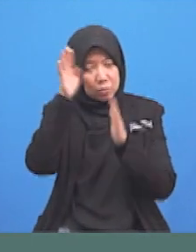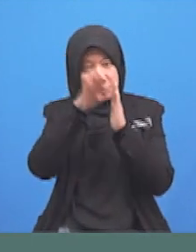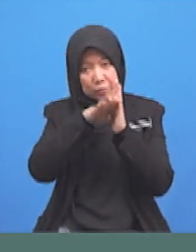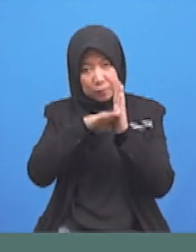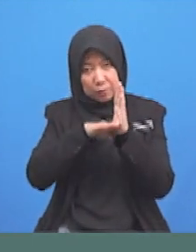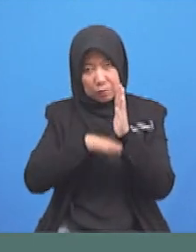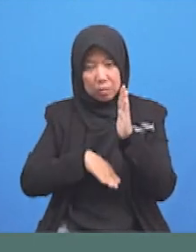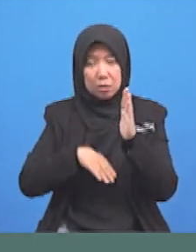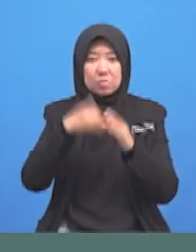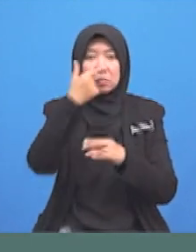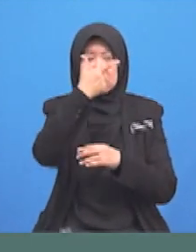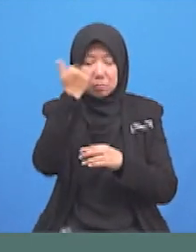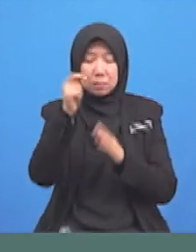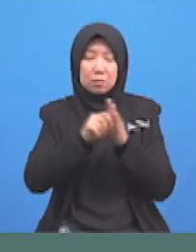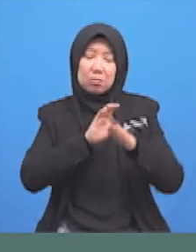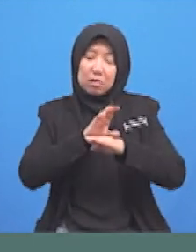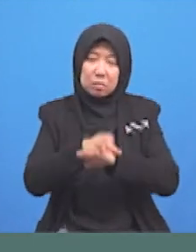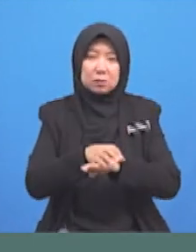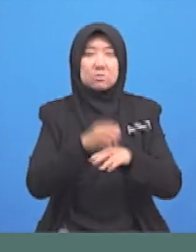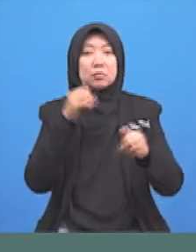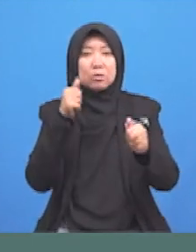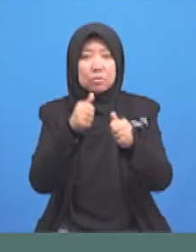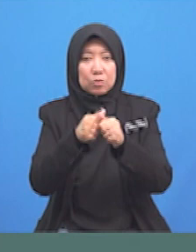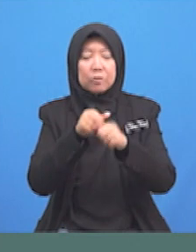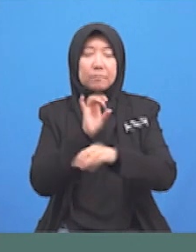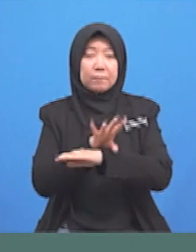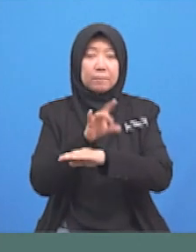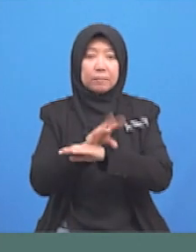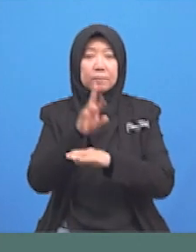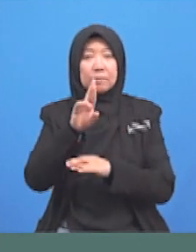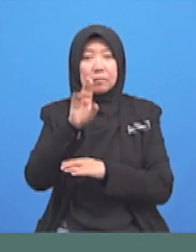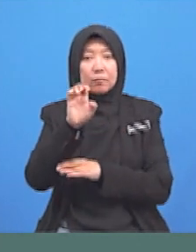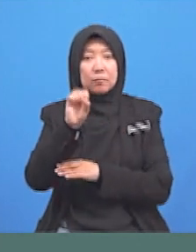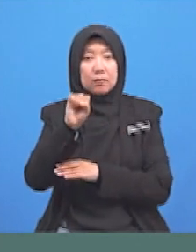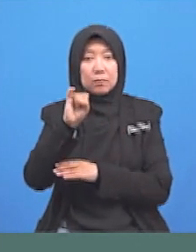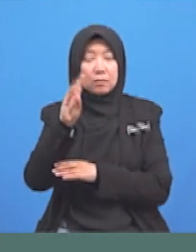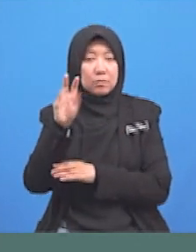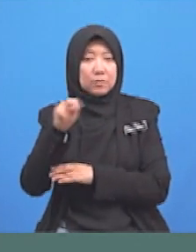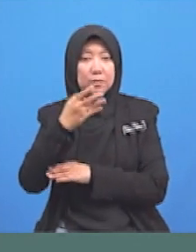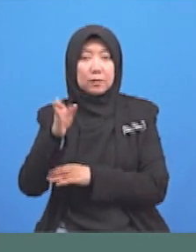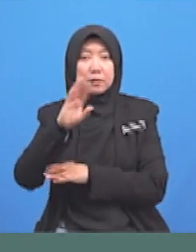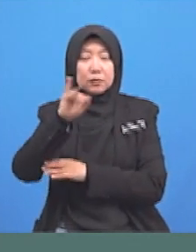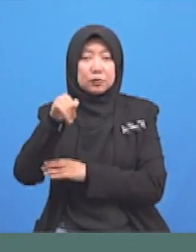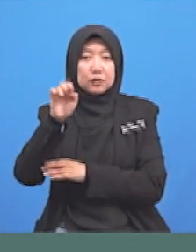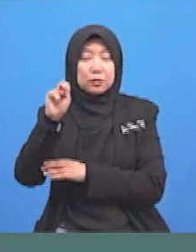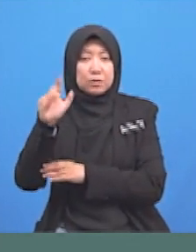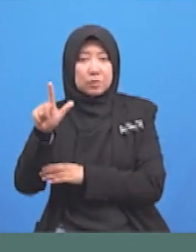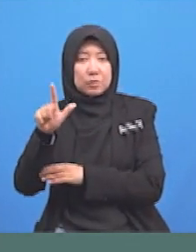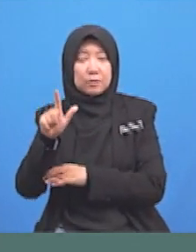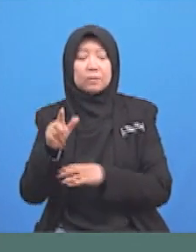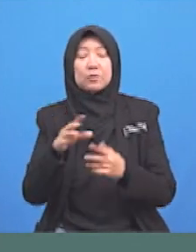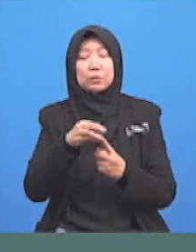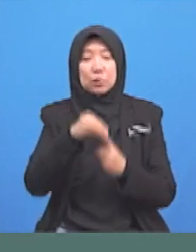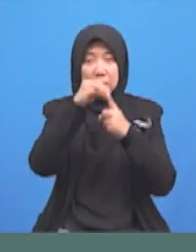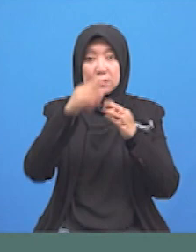menurut nasihat Residen General dalam semua hal ehwal pentadbiran kecuali dalam hal berkaitan agama